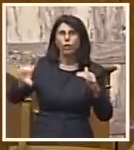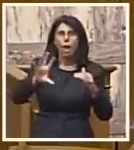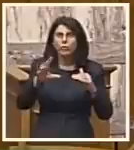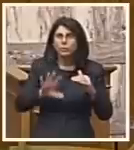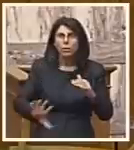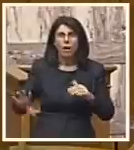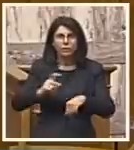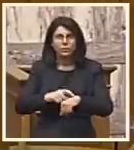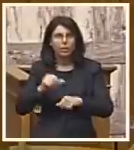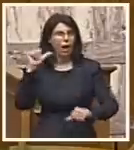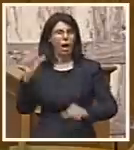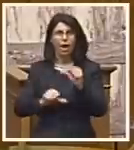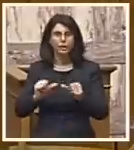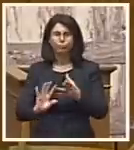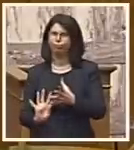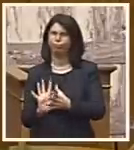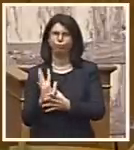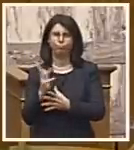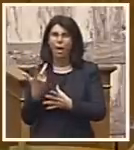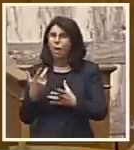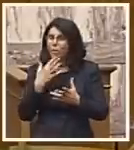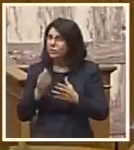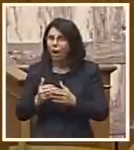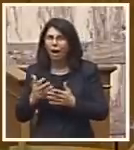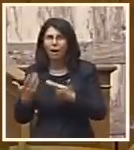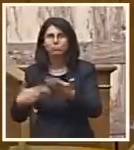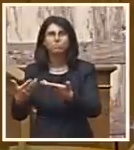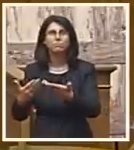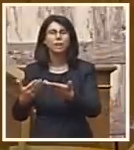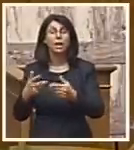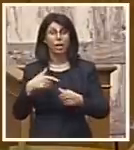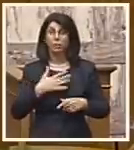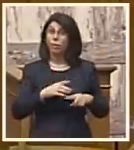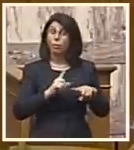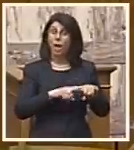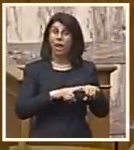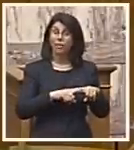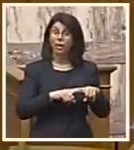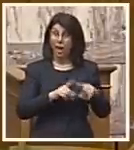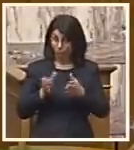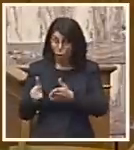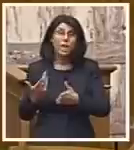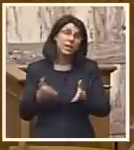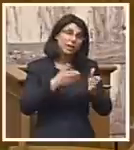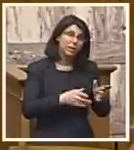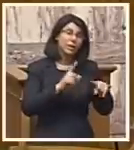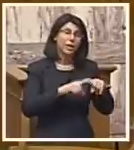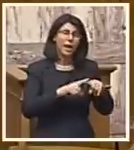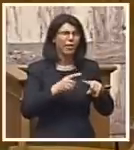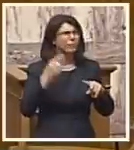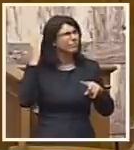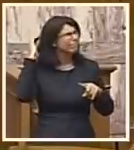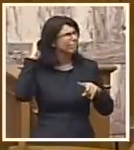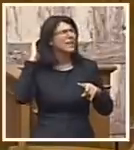αλλάζει, αναπτύσσεται και μας ξεπερνά? Ή θέλουμε να είμαστε η Ελλάδα που όλοι μας, έστω υποσυνείδητα, ξέρουμε